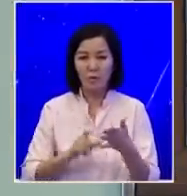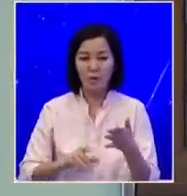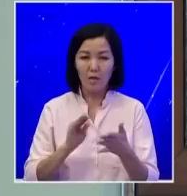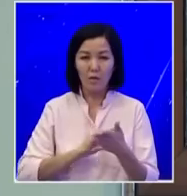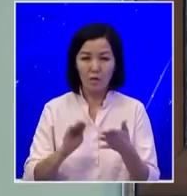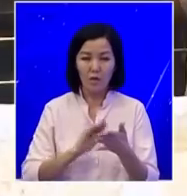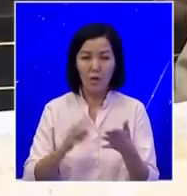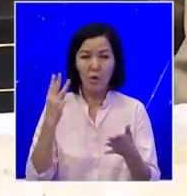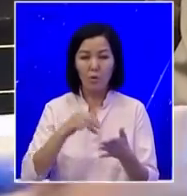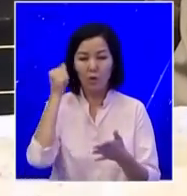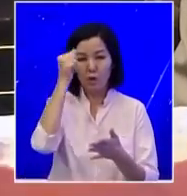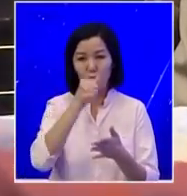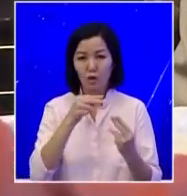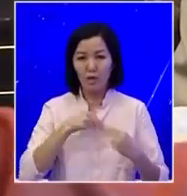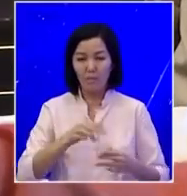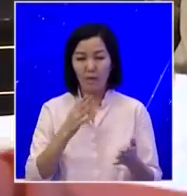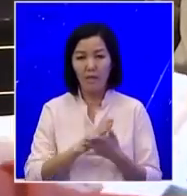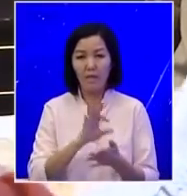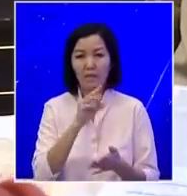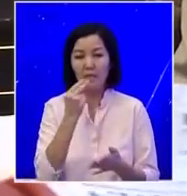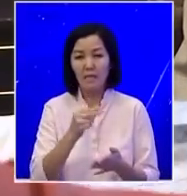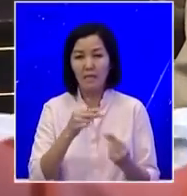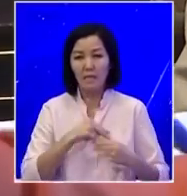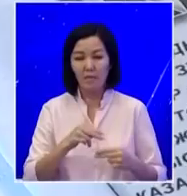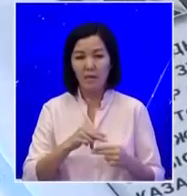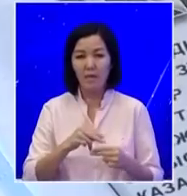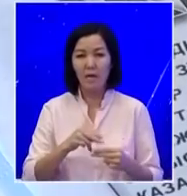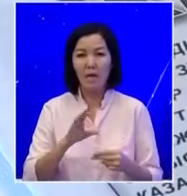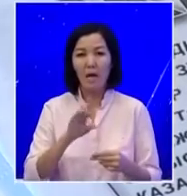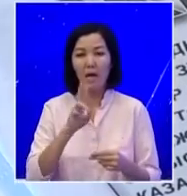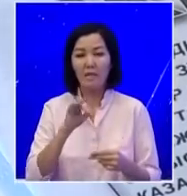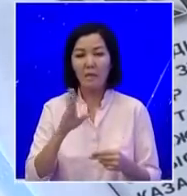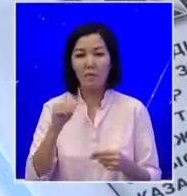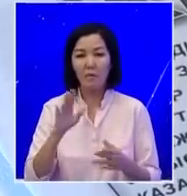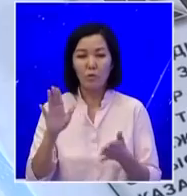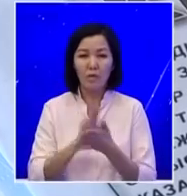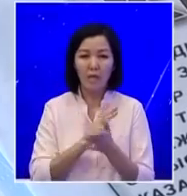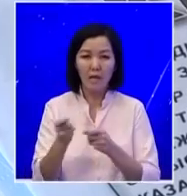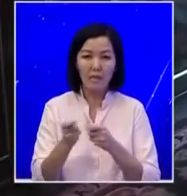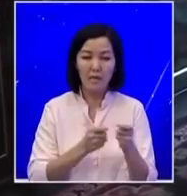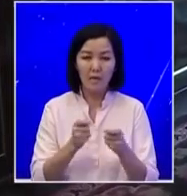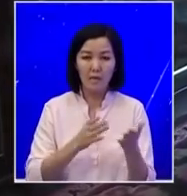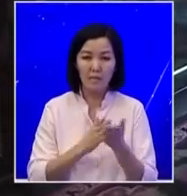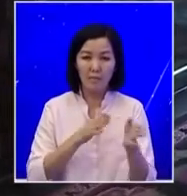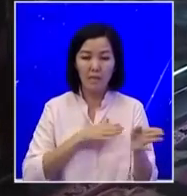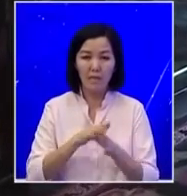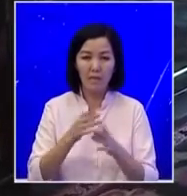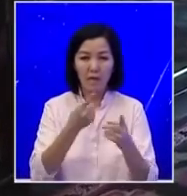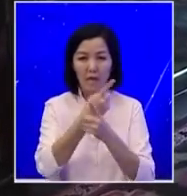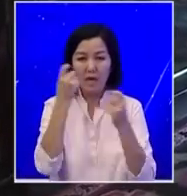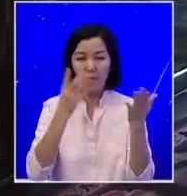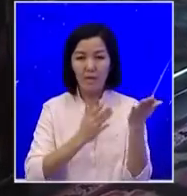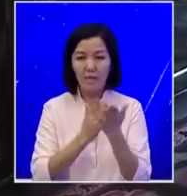30 жылдан аса еңбек етті. Социалистік Қазақстан Октябрь туы газетінде редакторлық қызмет атқарды. Ғұмырын ақпарат саласына